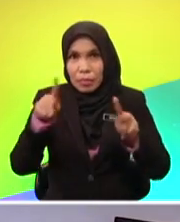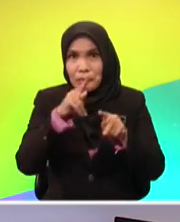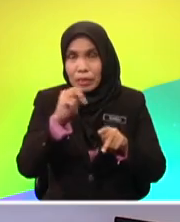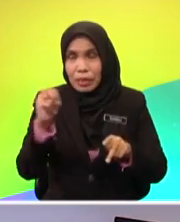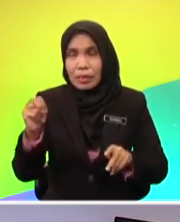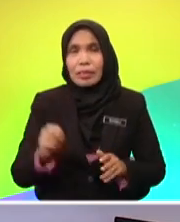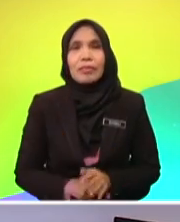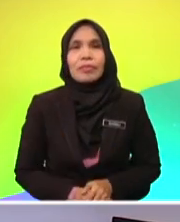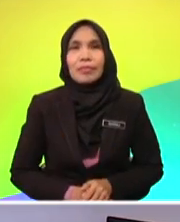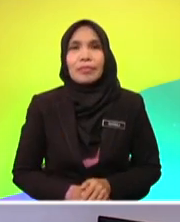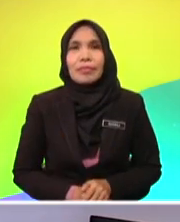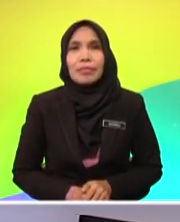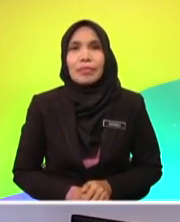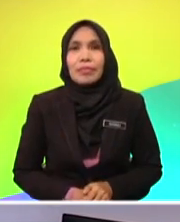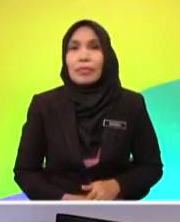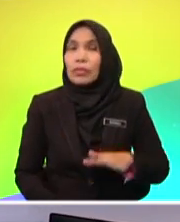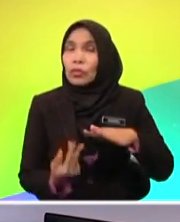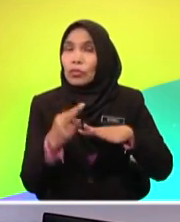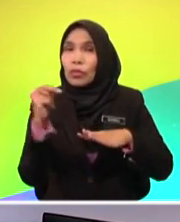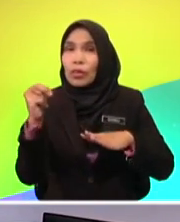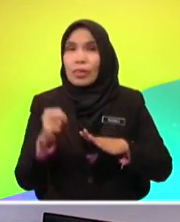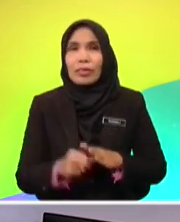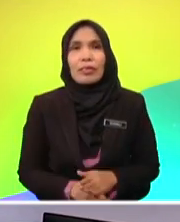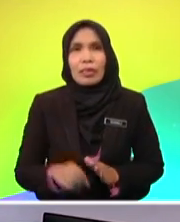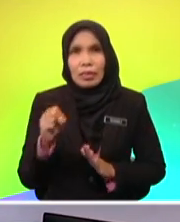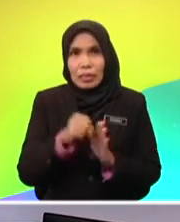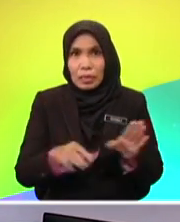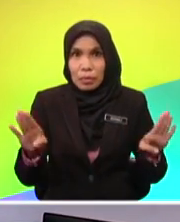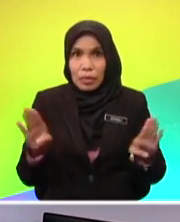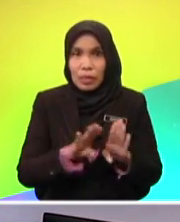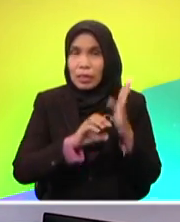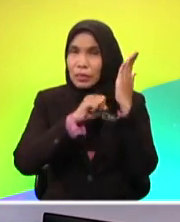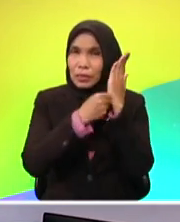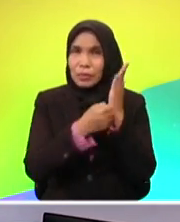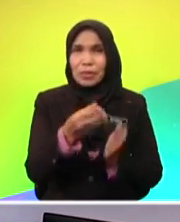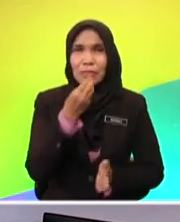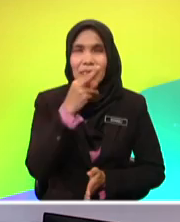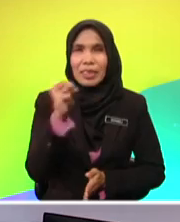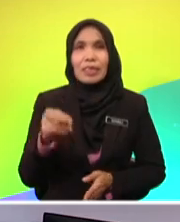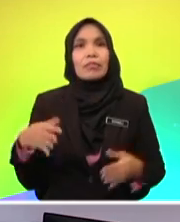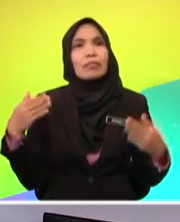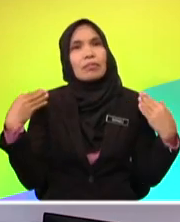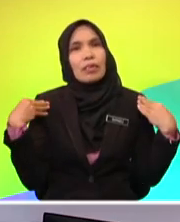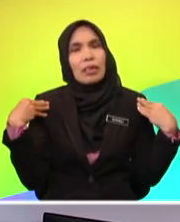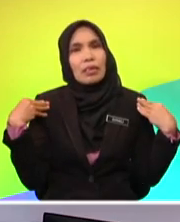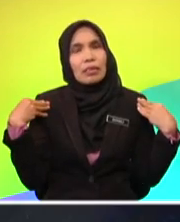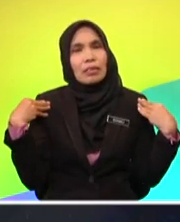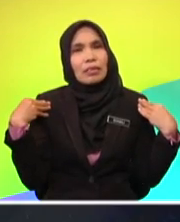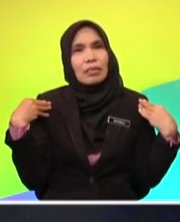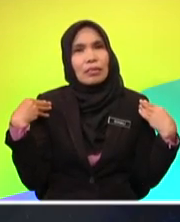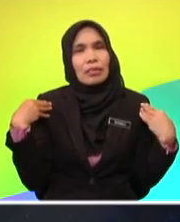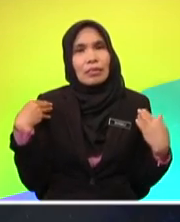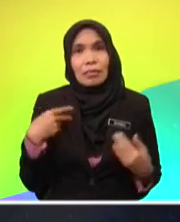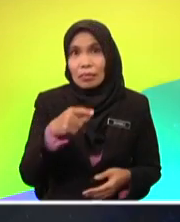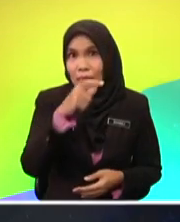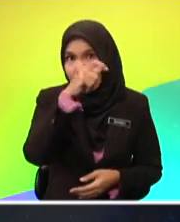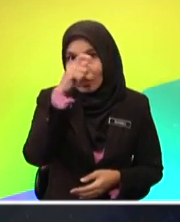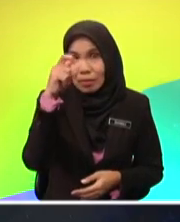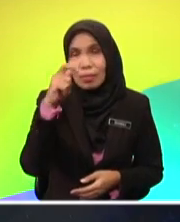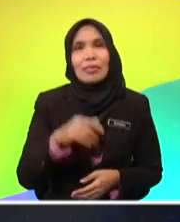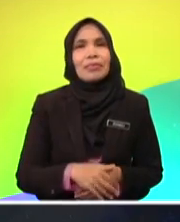makanan. Okey, Cikgu Syairah ada soalan, beberapa soalan teka-teki untuk Kak Rina jawab. Wow, menarik. Okay. Ada